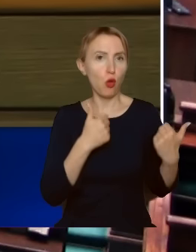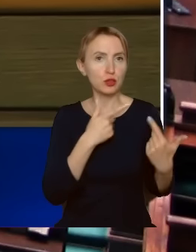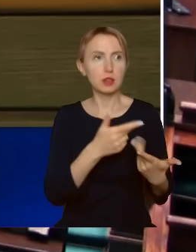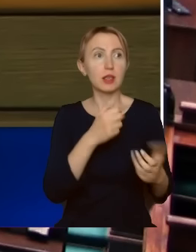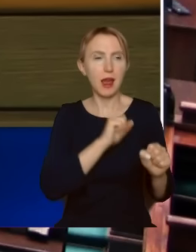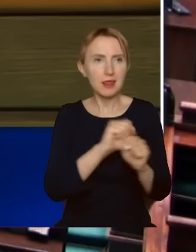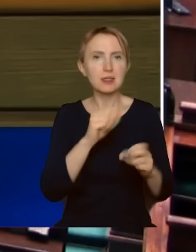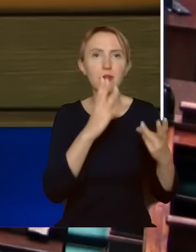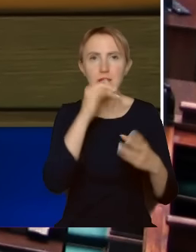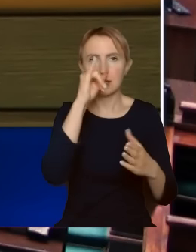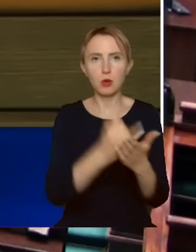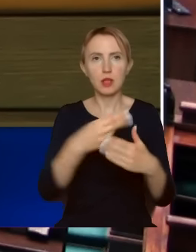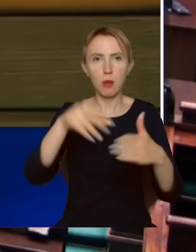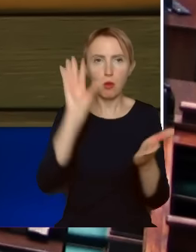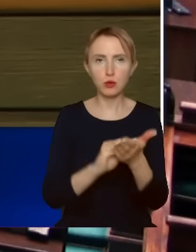wznowić